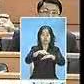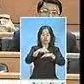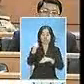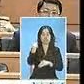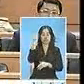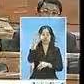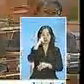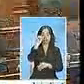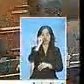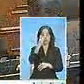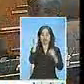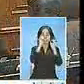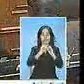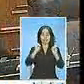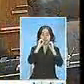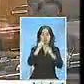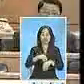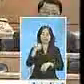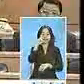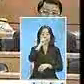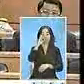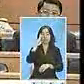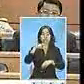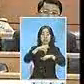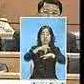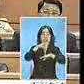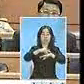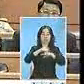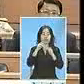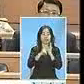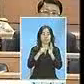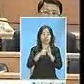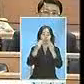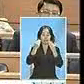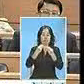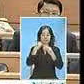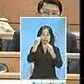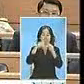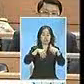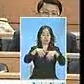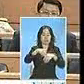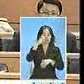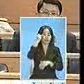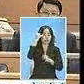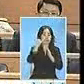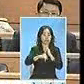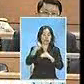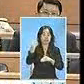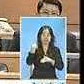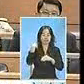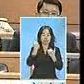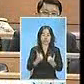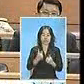ขอยืนยันและคำว่าสว.แต่งตั้งนี้เป็นคำพูดซึ่งทำให้ประชาชนเข้าใจผิดมาตลอดเวลาว่ามีอยู่ในขณ